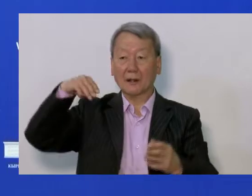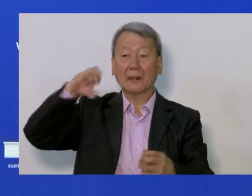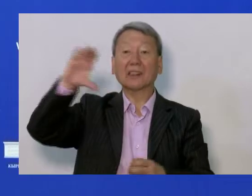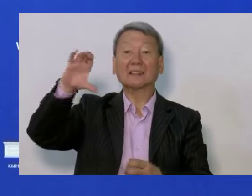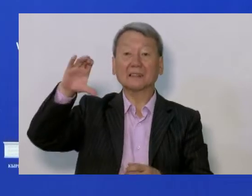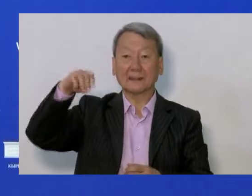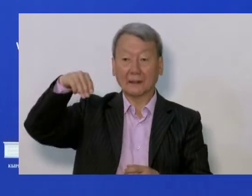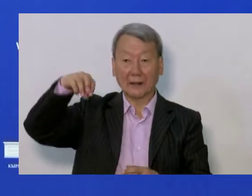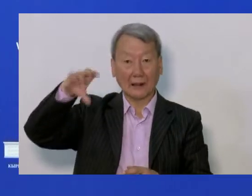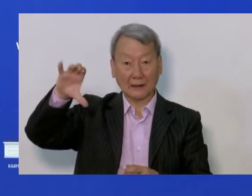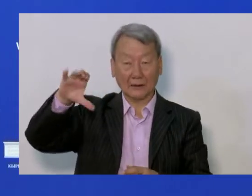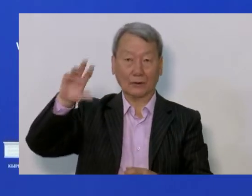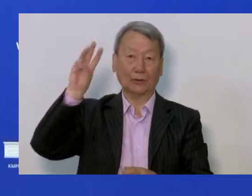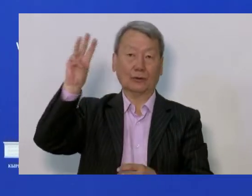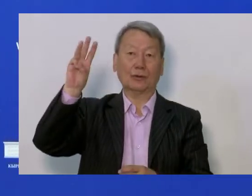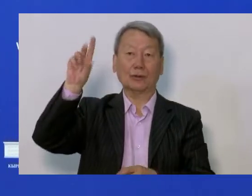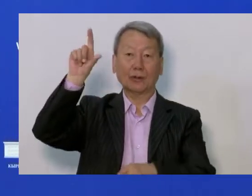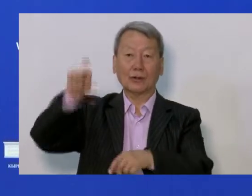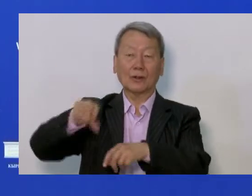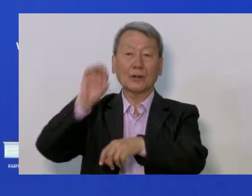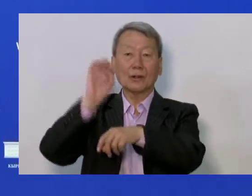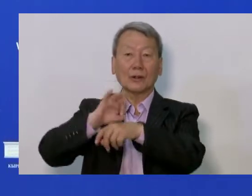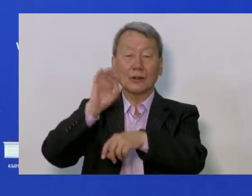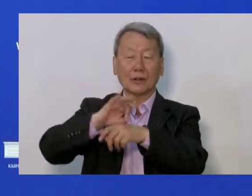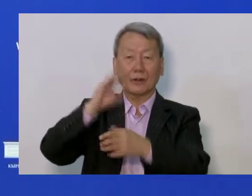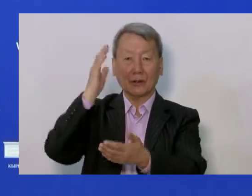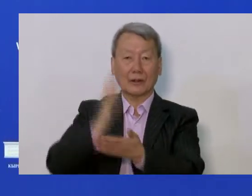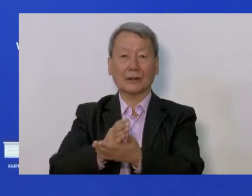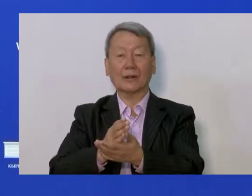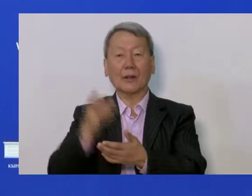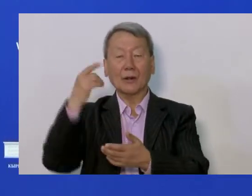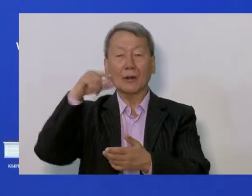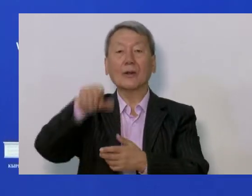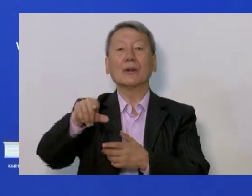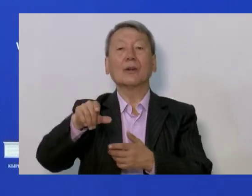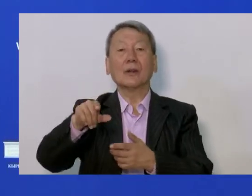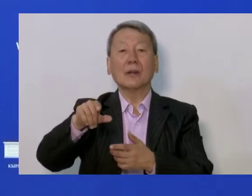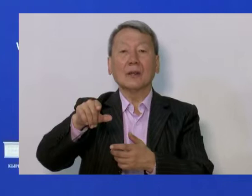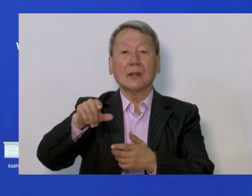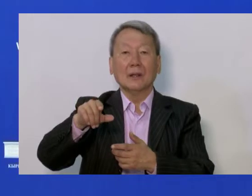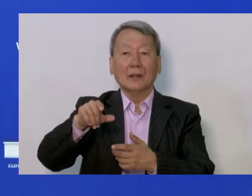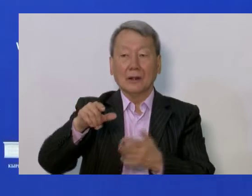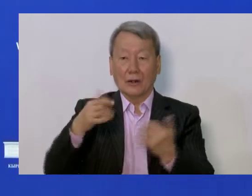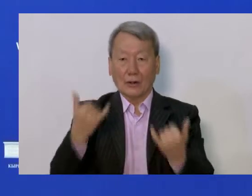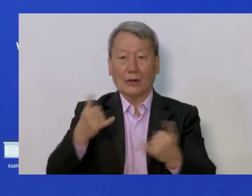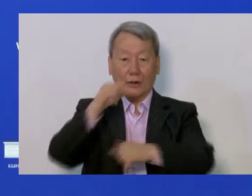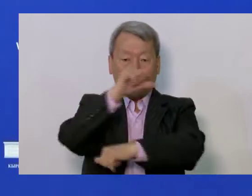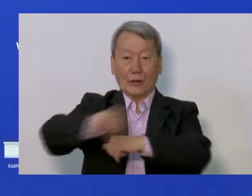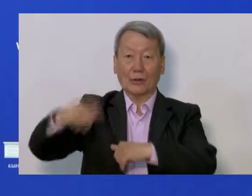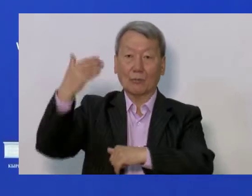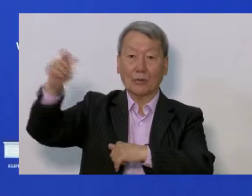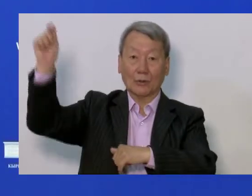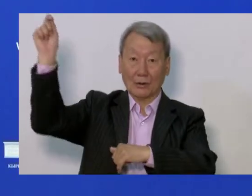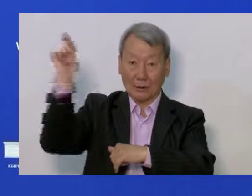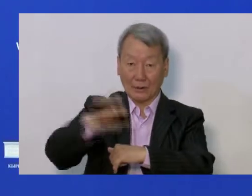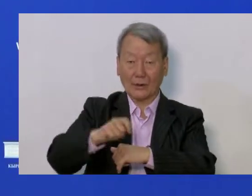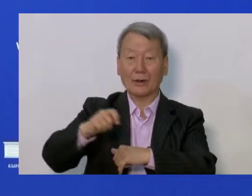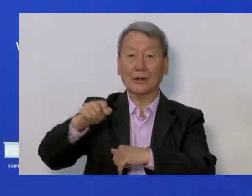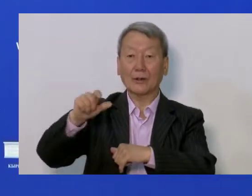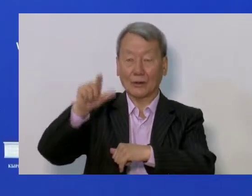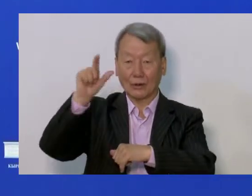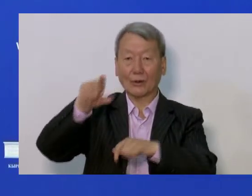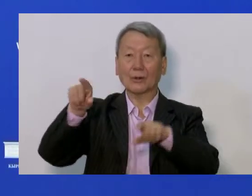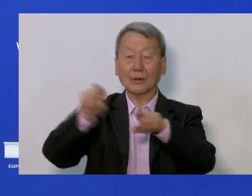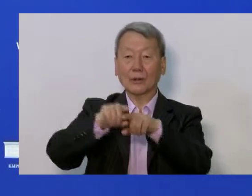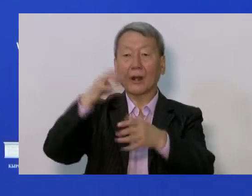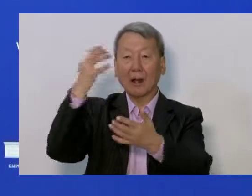областында 3 учур катталып атат. Мындан тышкары чет жактан келген бизден мекендештердин